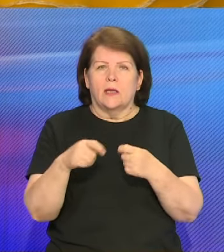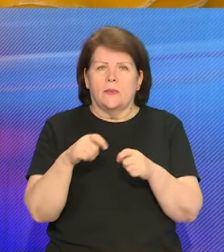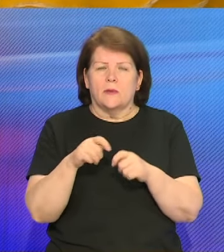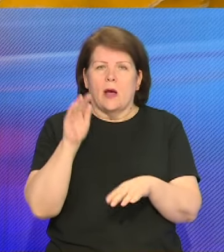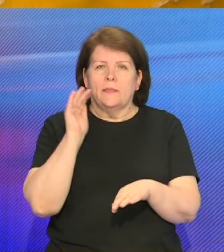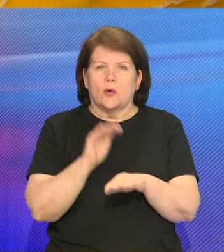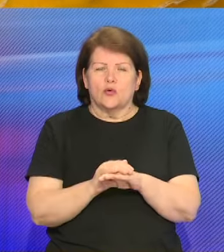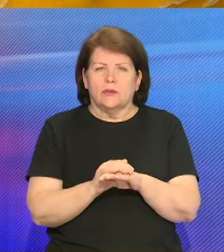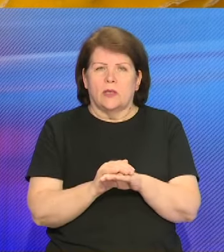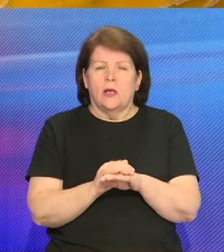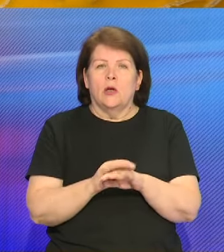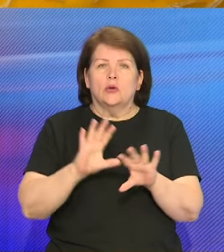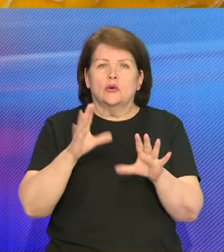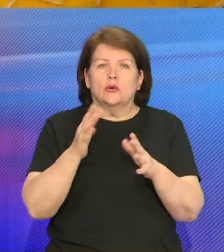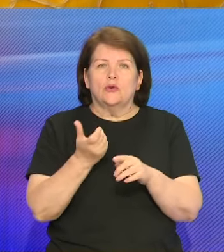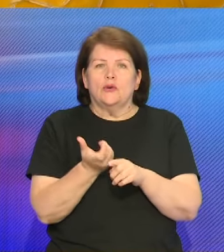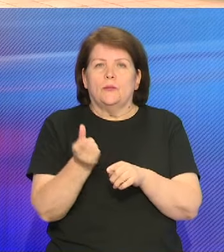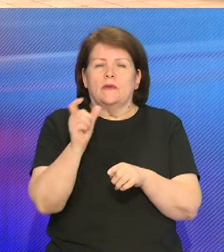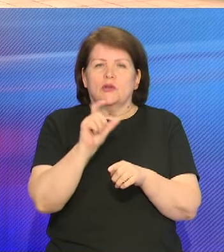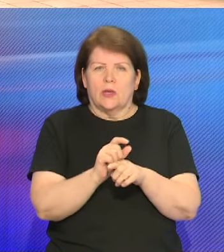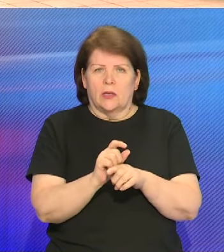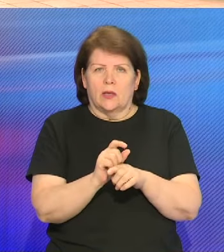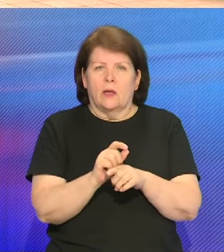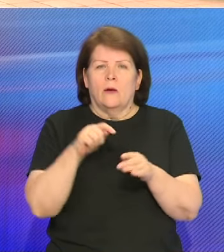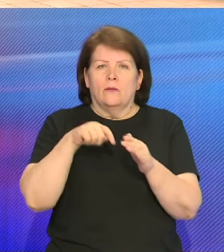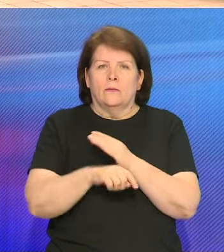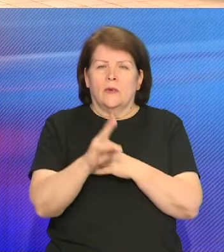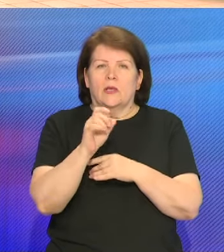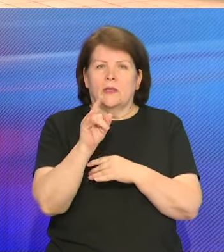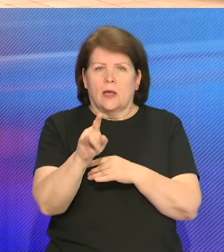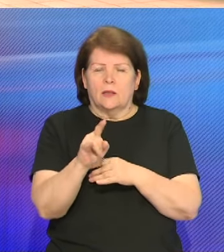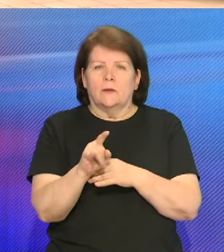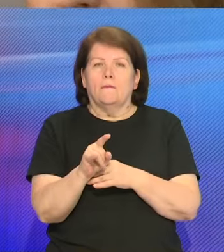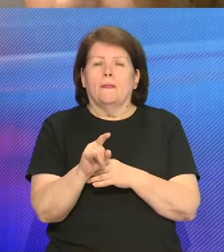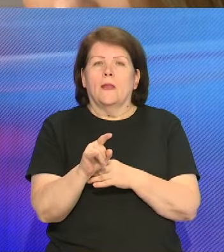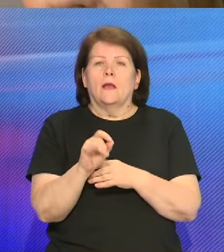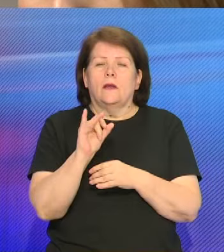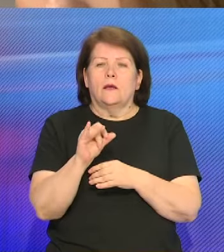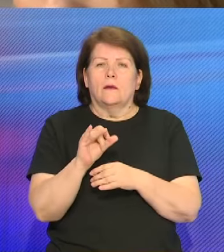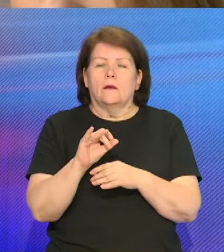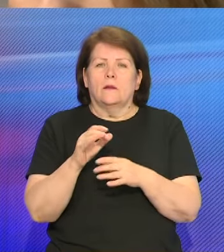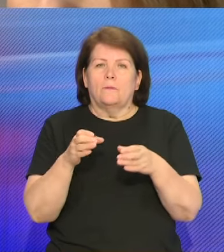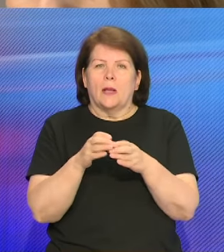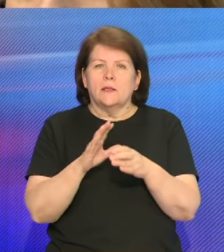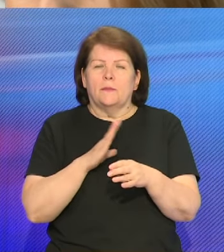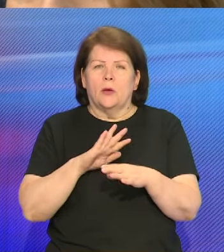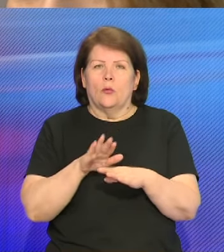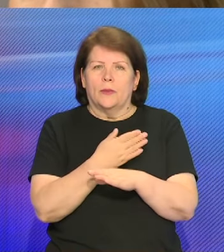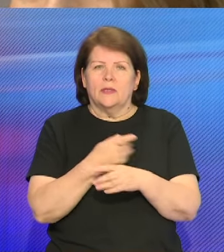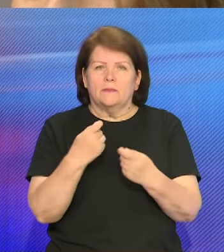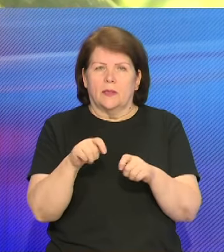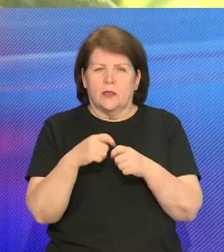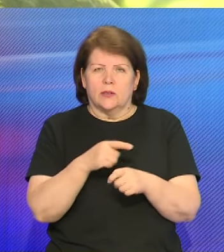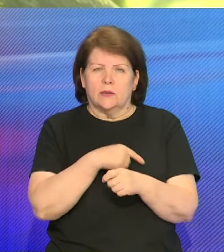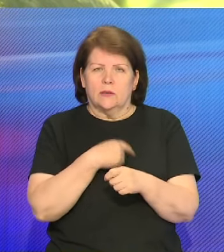выпадков перевышения допущального утримания нитрата у дынях. Партии были сняты из реализации. Санитарные службы подкресливают,